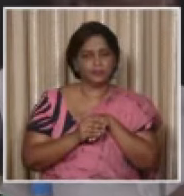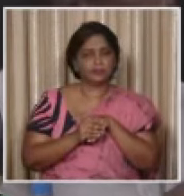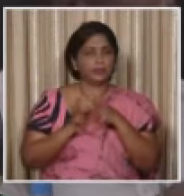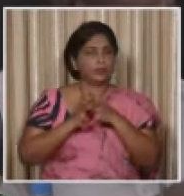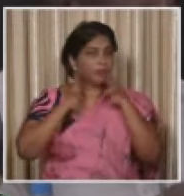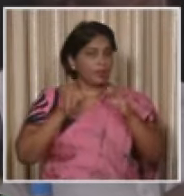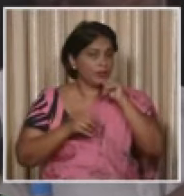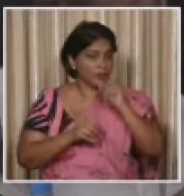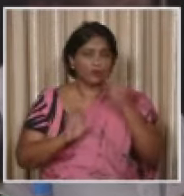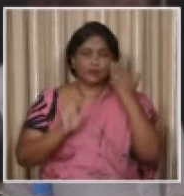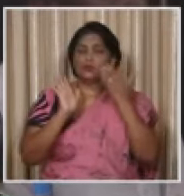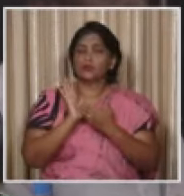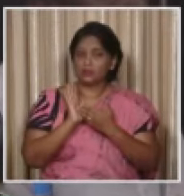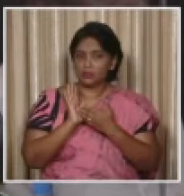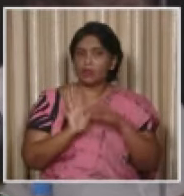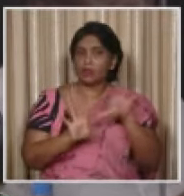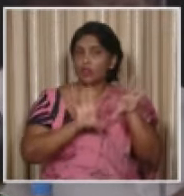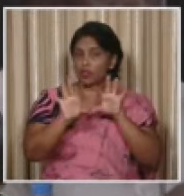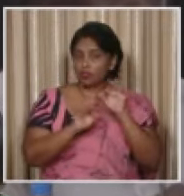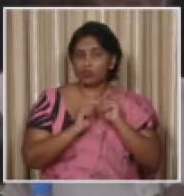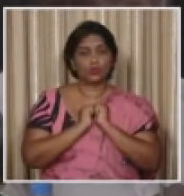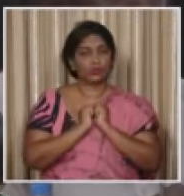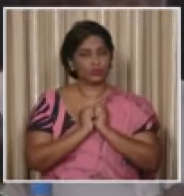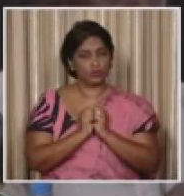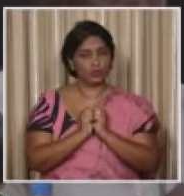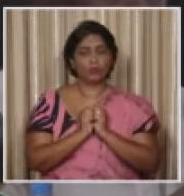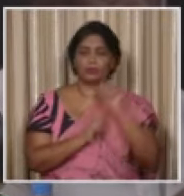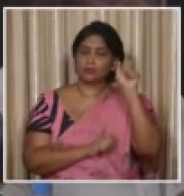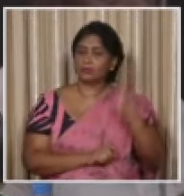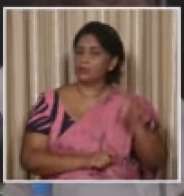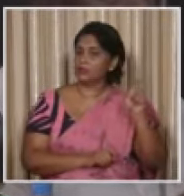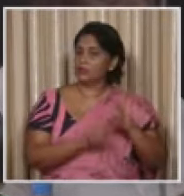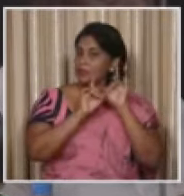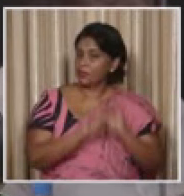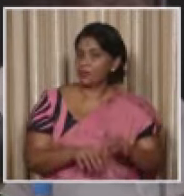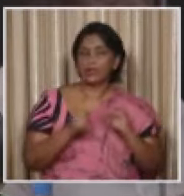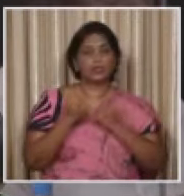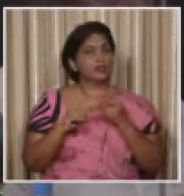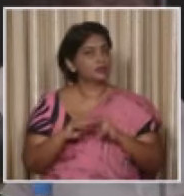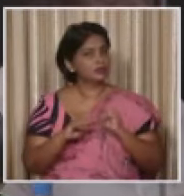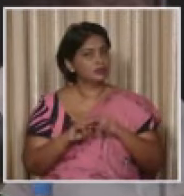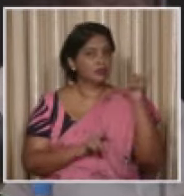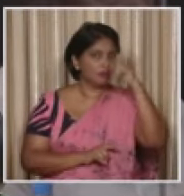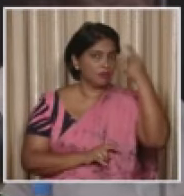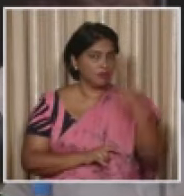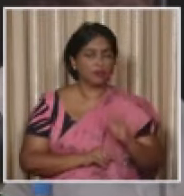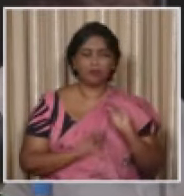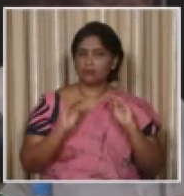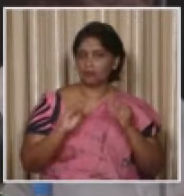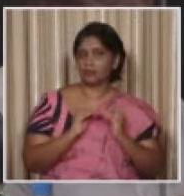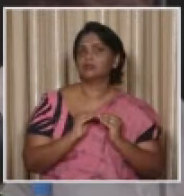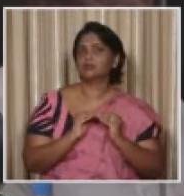වඩාත් නිශ්චිතව පෙනී යන්නේ තෝරාගත් වෘත්තීන් වලට අදාළ කාර්ය මණ්ඩලය සඳහා වැටුප් සැලකිය යුතු ලෙස